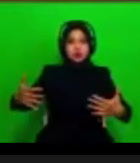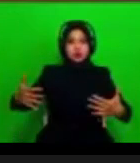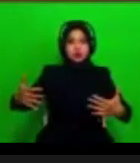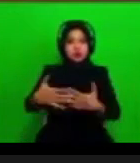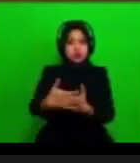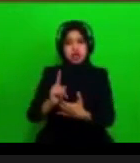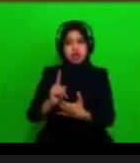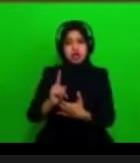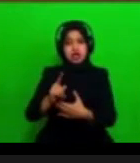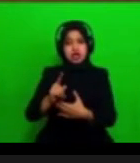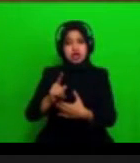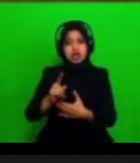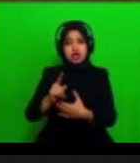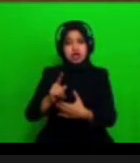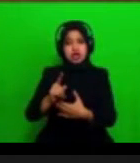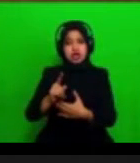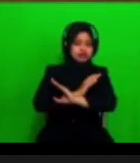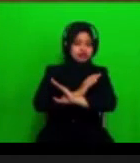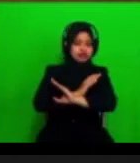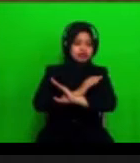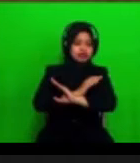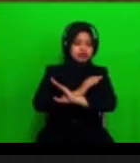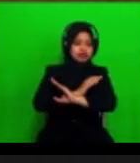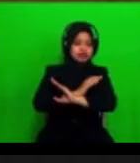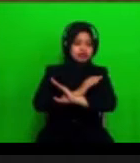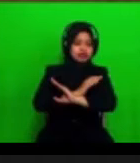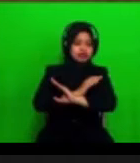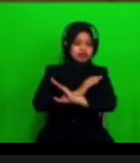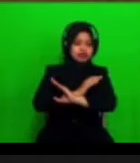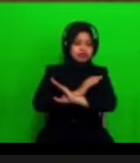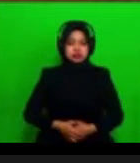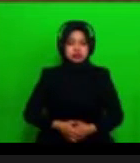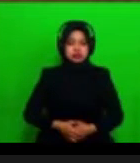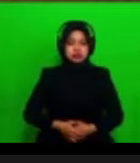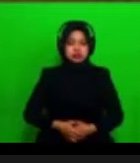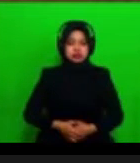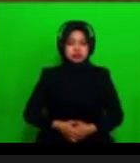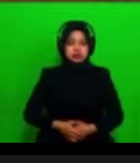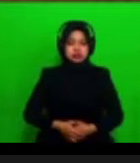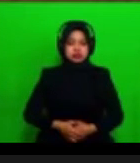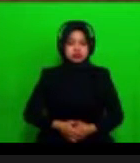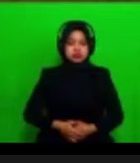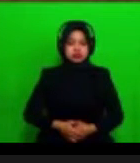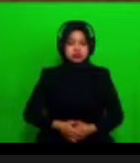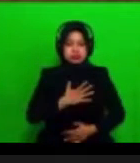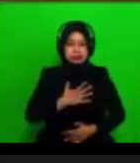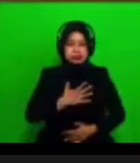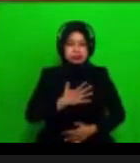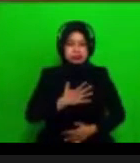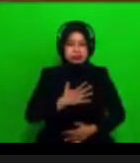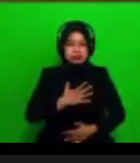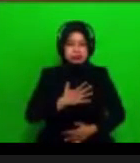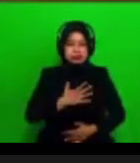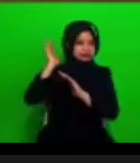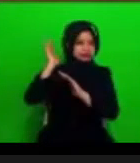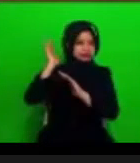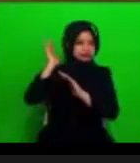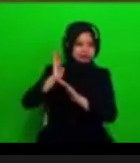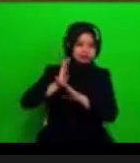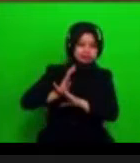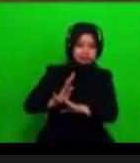Ampuni kami dari kesalahan dan kekhilafan, sehingga kami mampu menuruti jalan yang Engkau